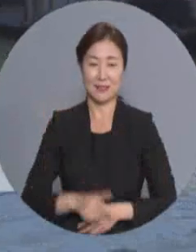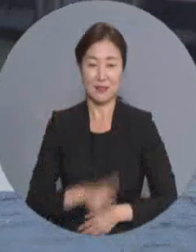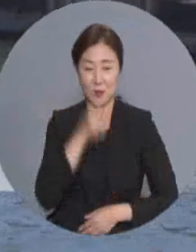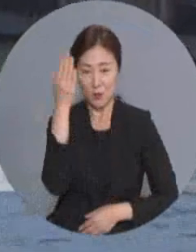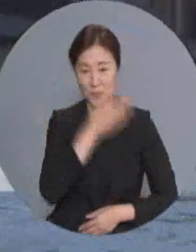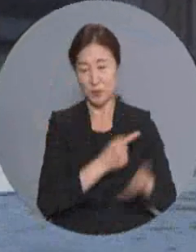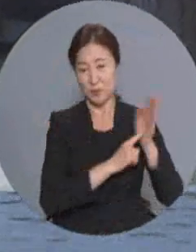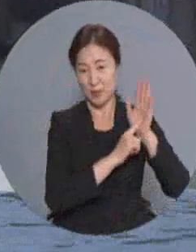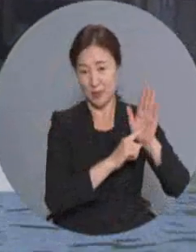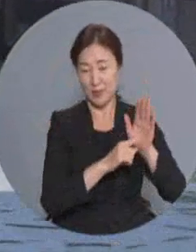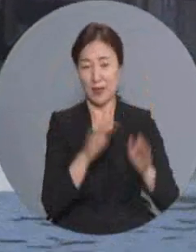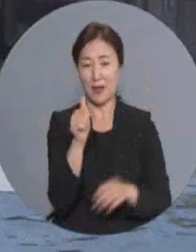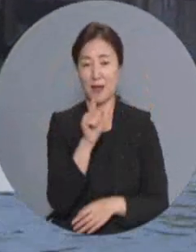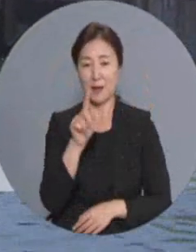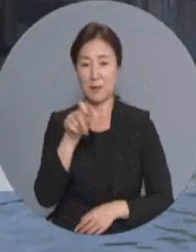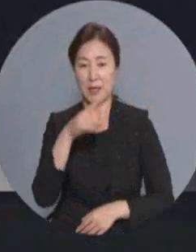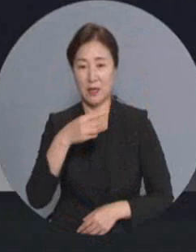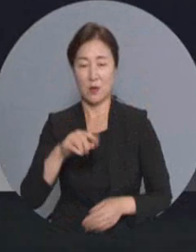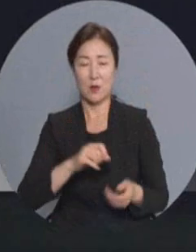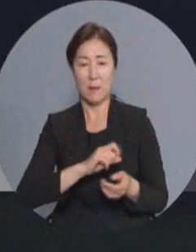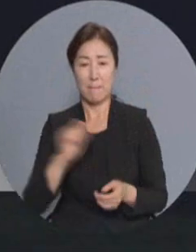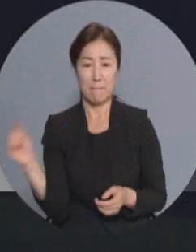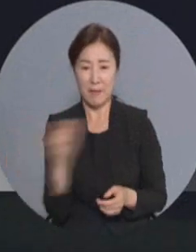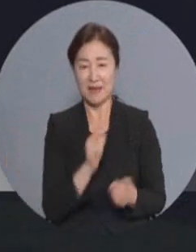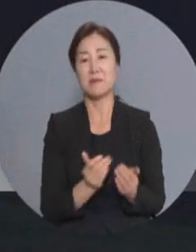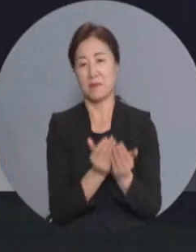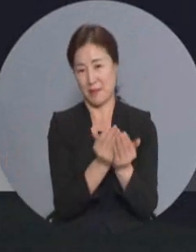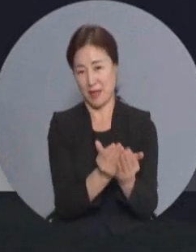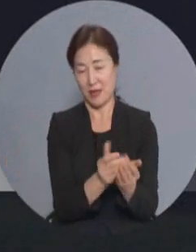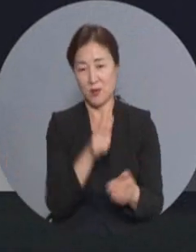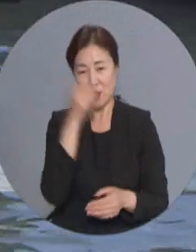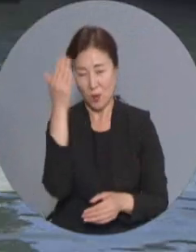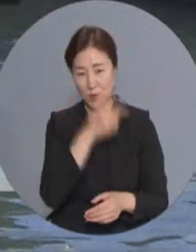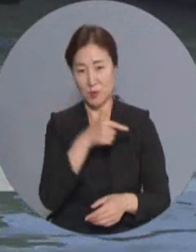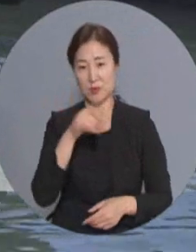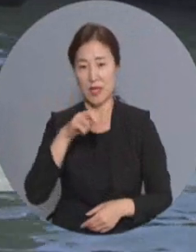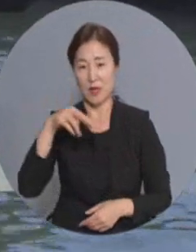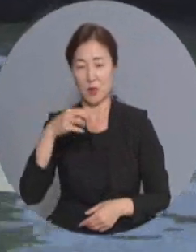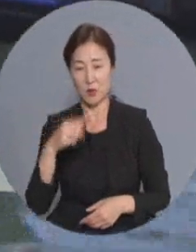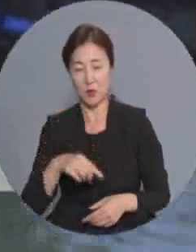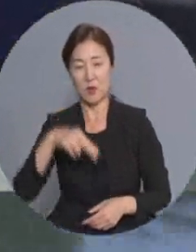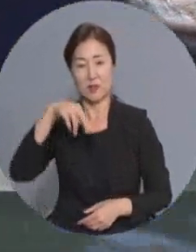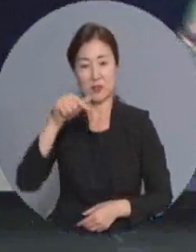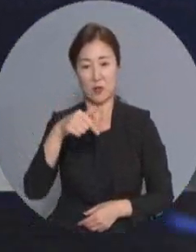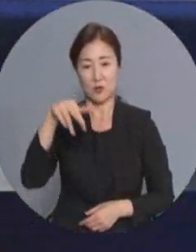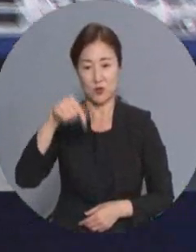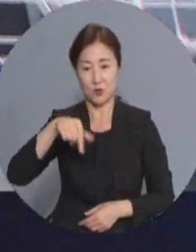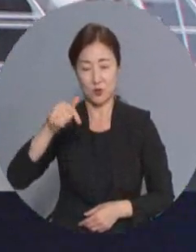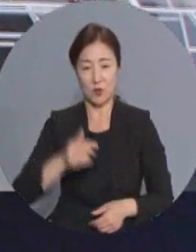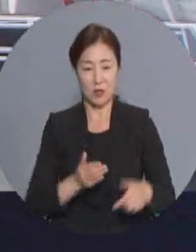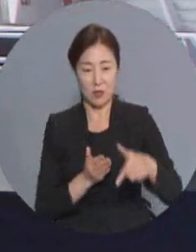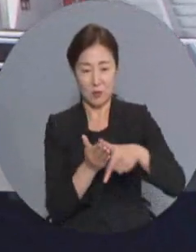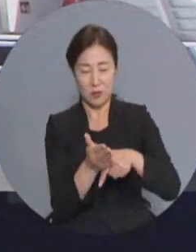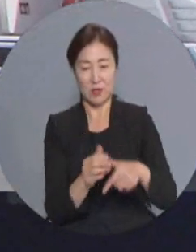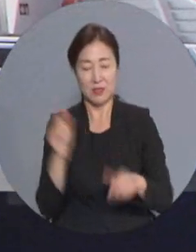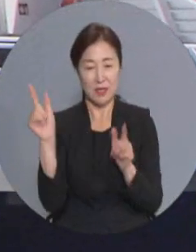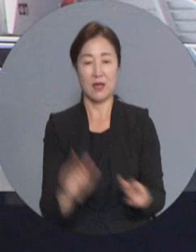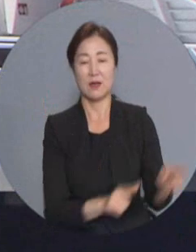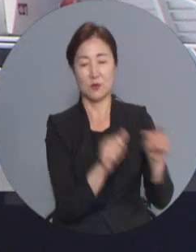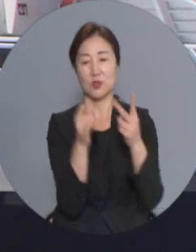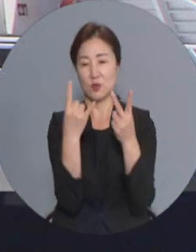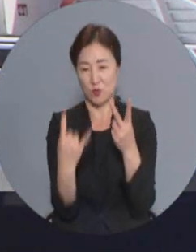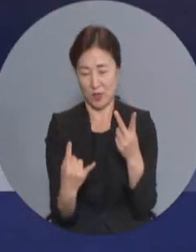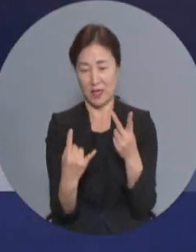따르면 하멜 호는 쾌속 여객선으로 여수와 나로도 손죽도 거쳐 검은도 아지 하루 두 번 왕복으로